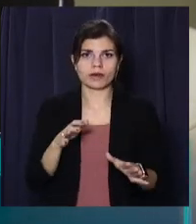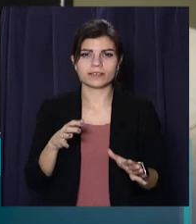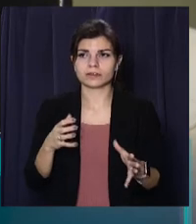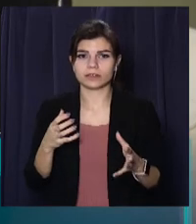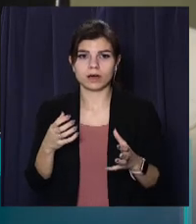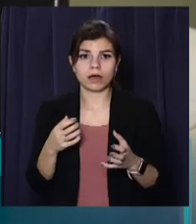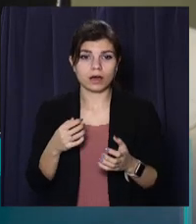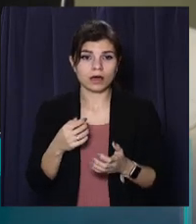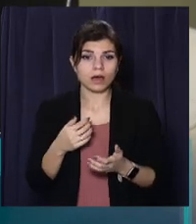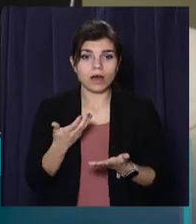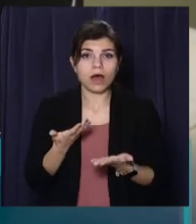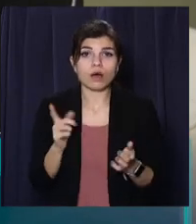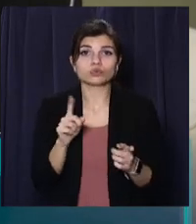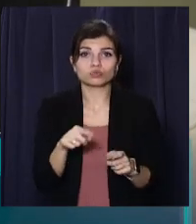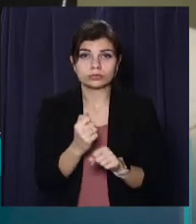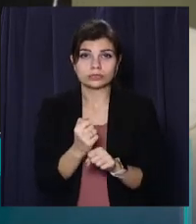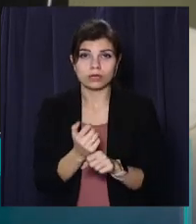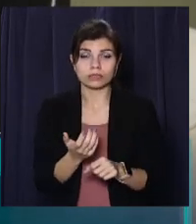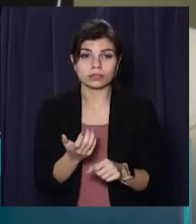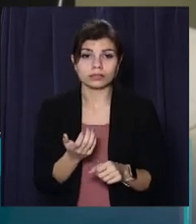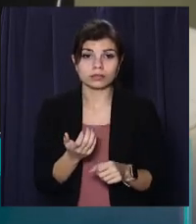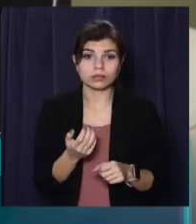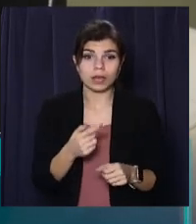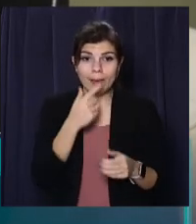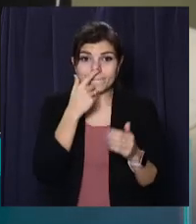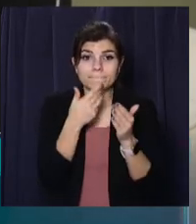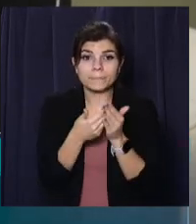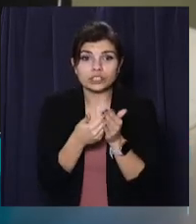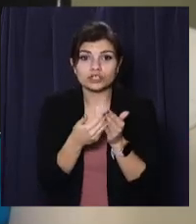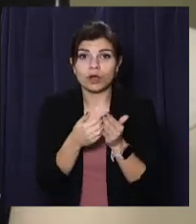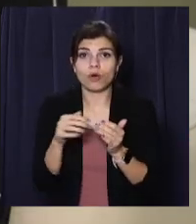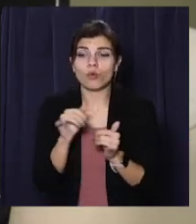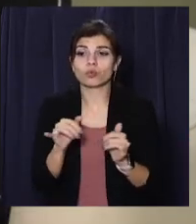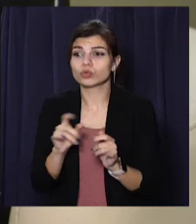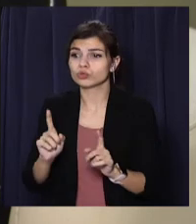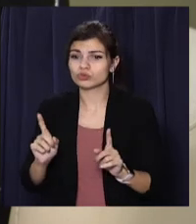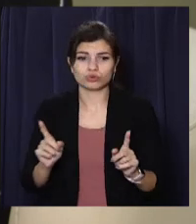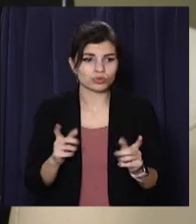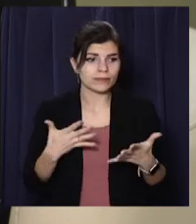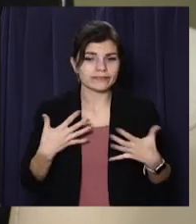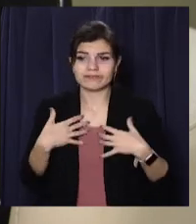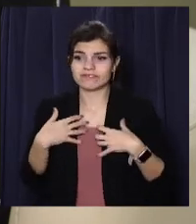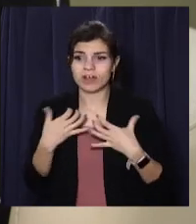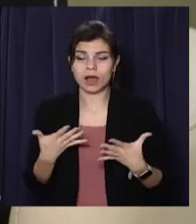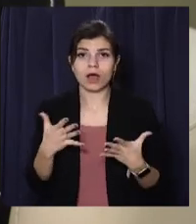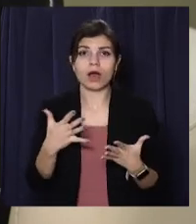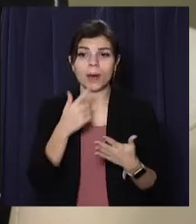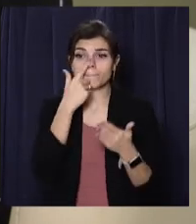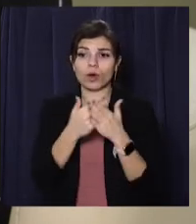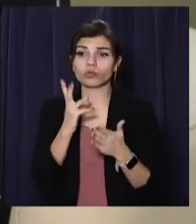А оскільки тут особо нічого не зробиш, то ближче до кого можна дотягнути, щоб щось змінити, ну, це буде маршрутчик,